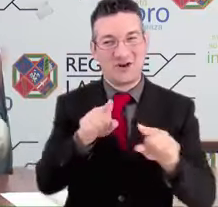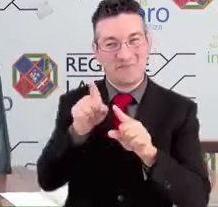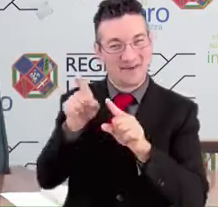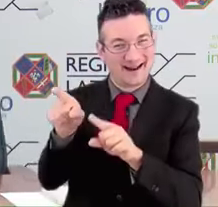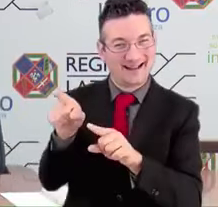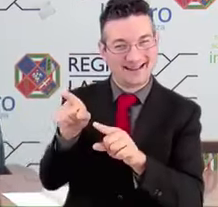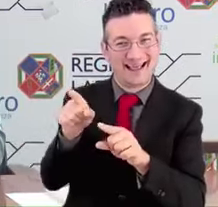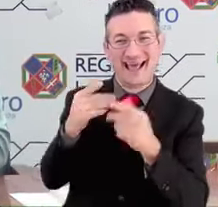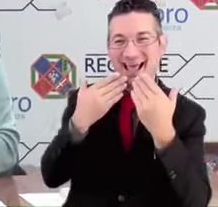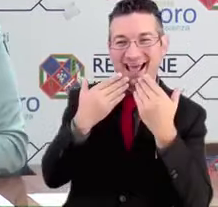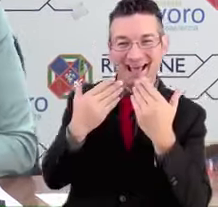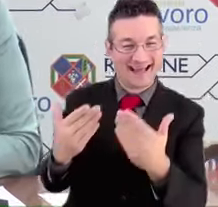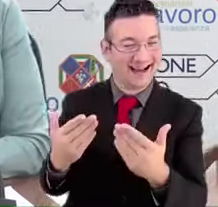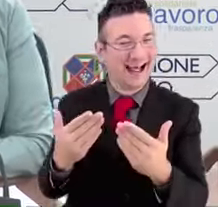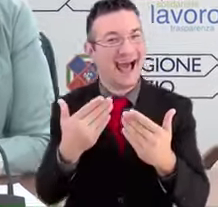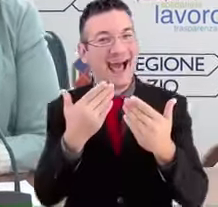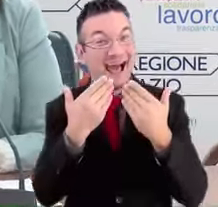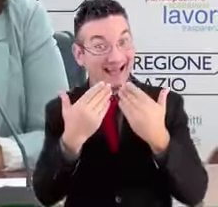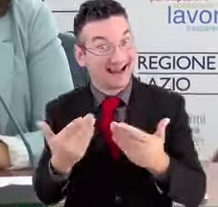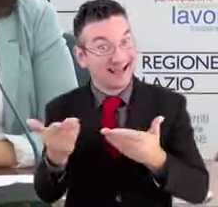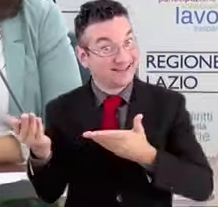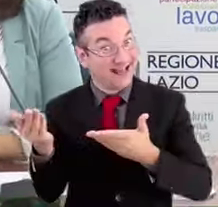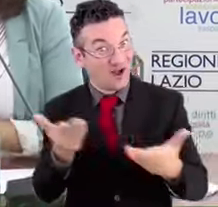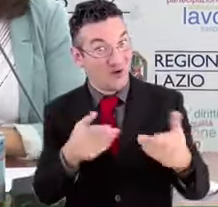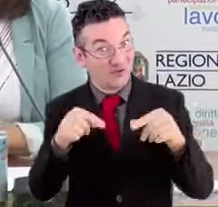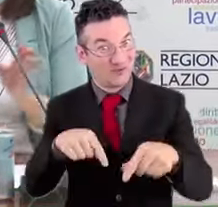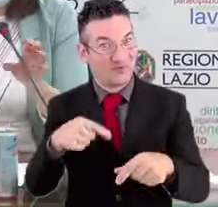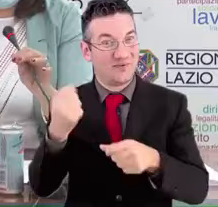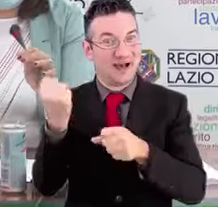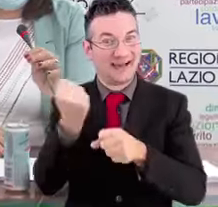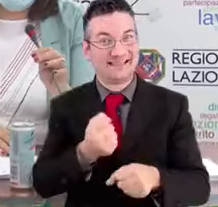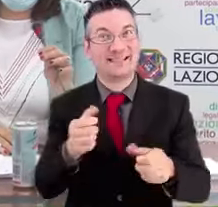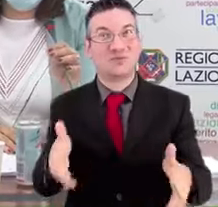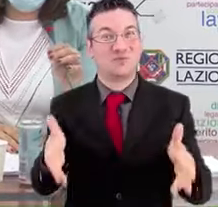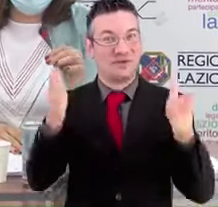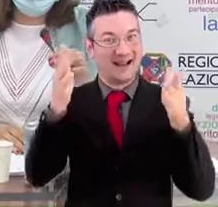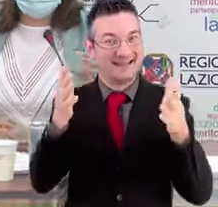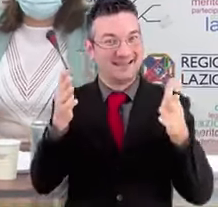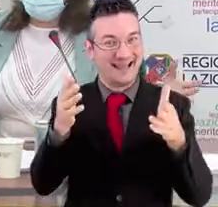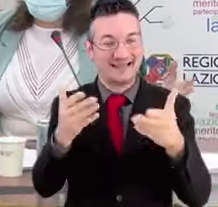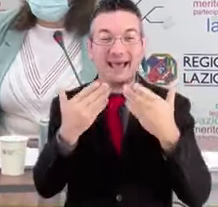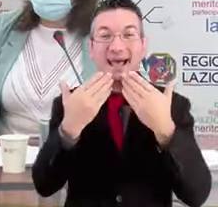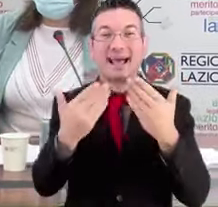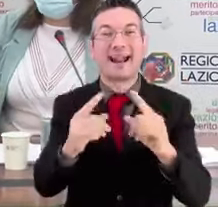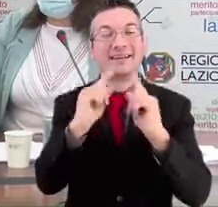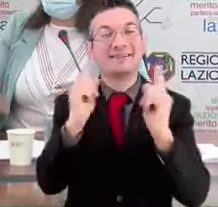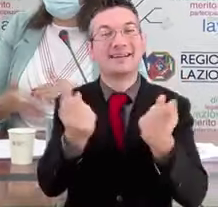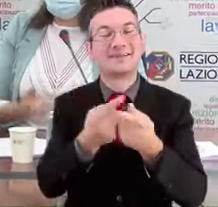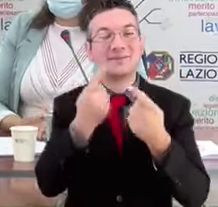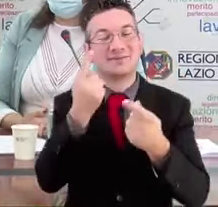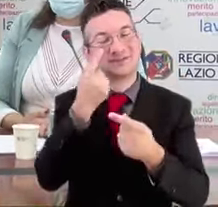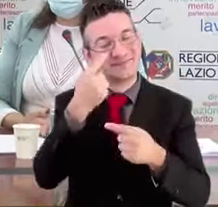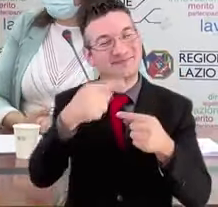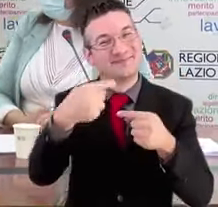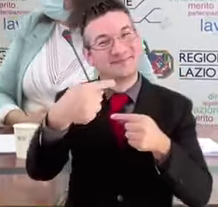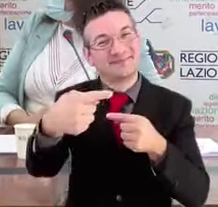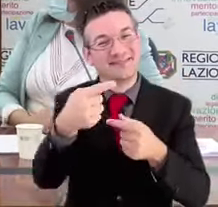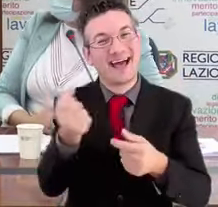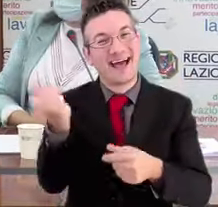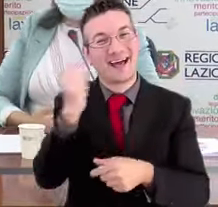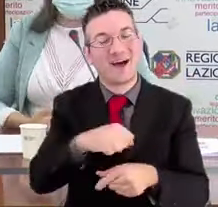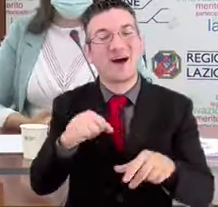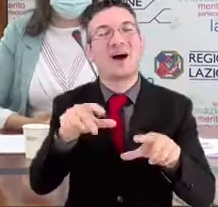averci accolto dentro la sede istituzionale grazie grazie a tutti e ci rivedremo con nuove